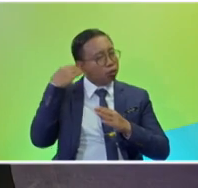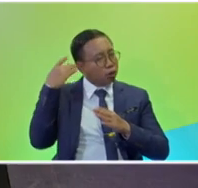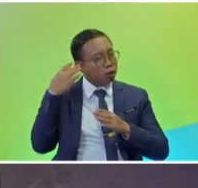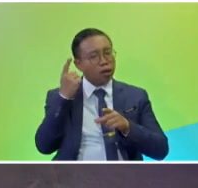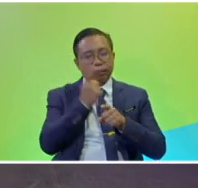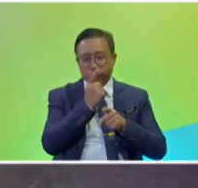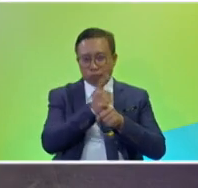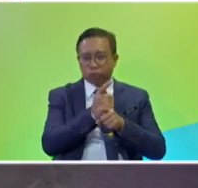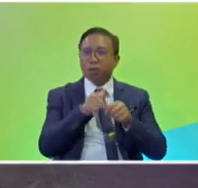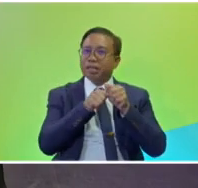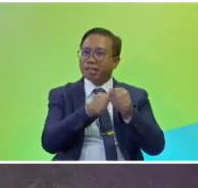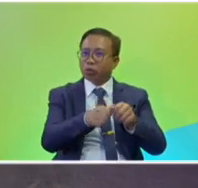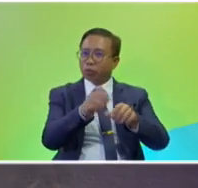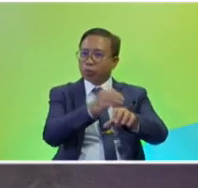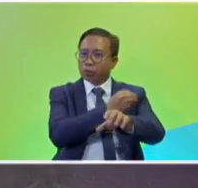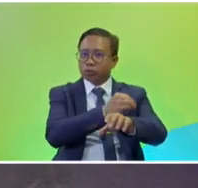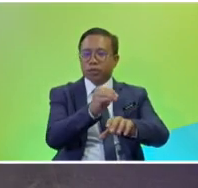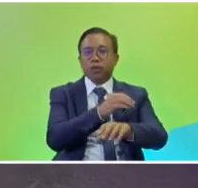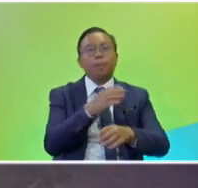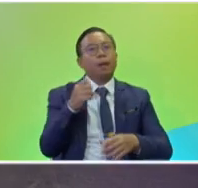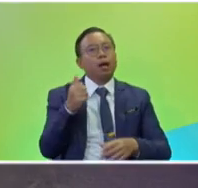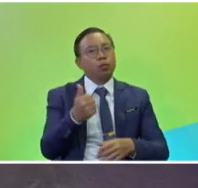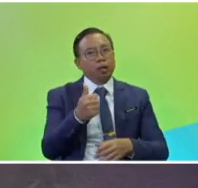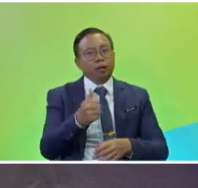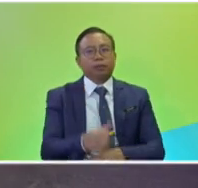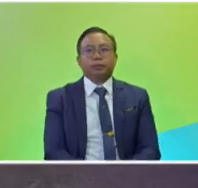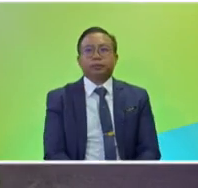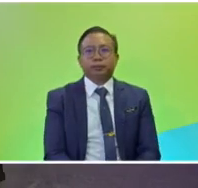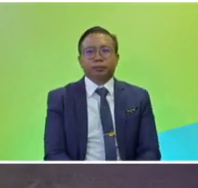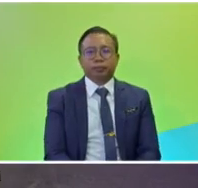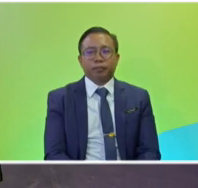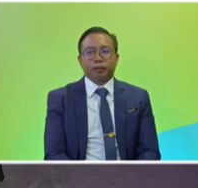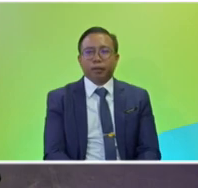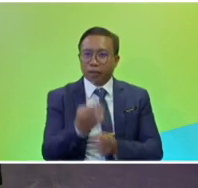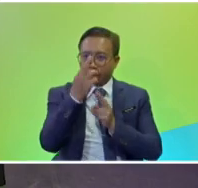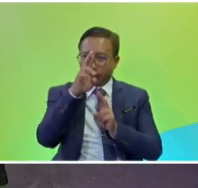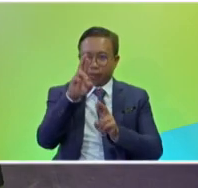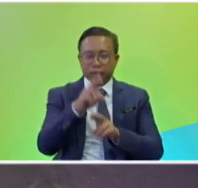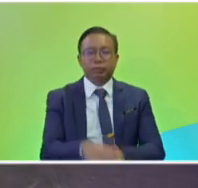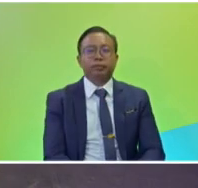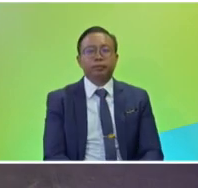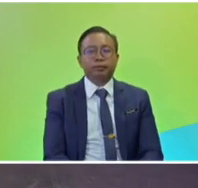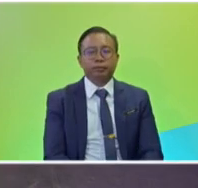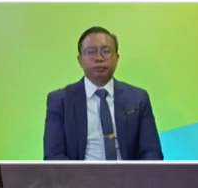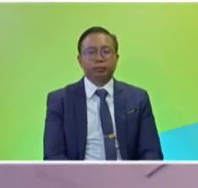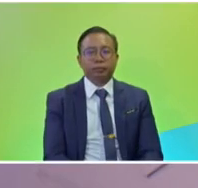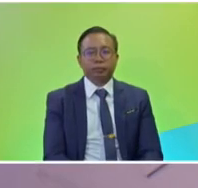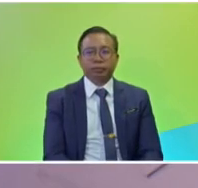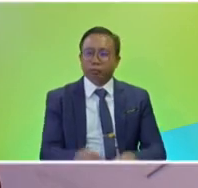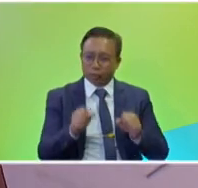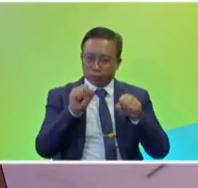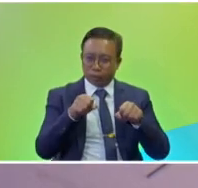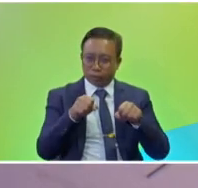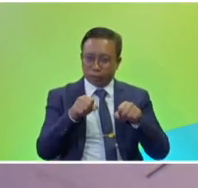betul-betul ikut muzik tu, okey? Baru best. Okey, ready? Bersedia, dah bersedia? Okey. Boleh tak kali